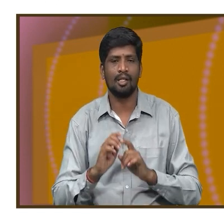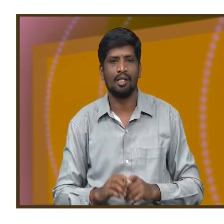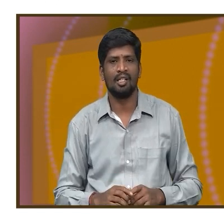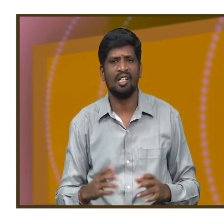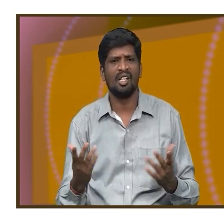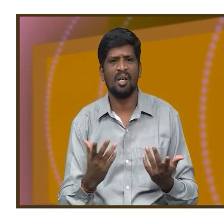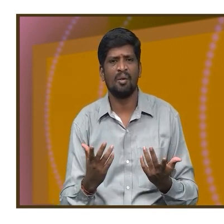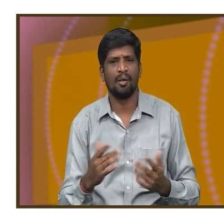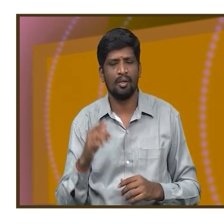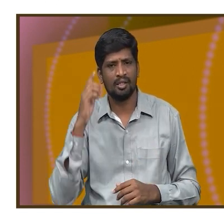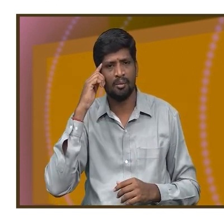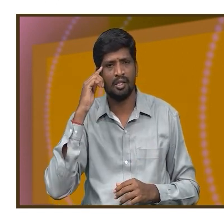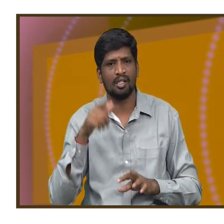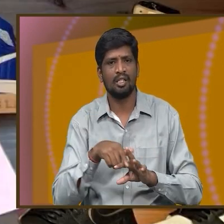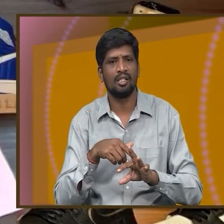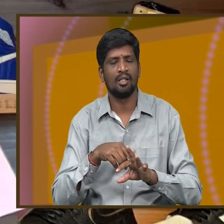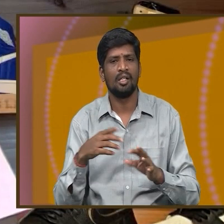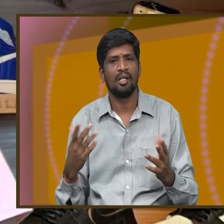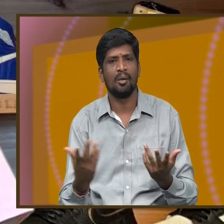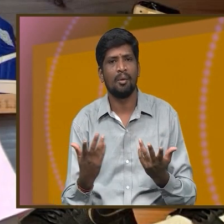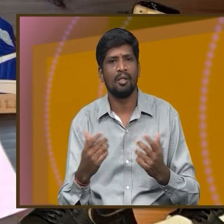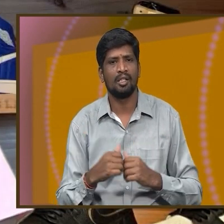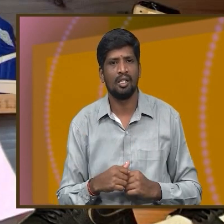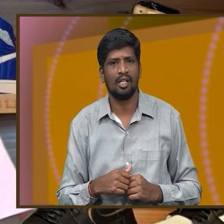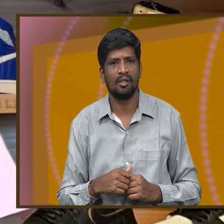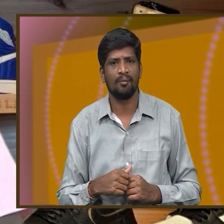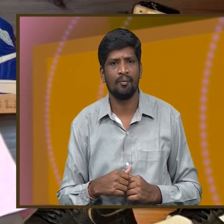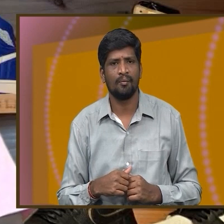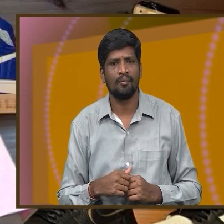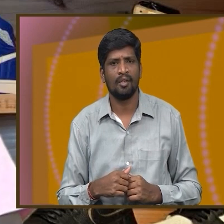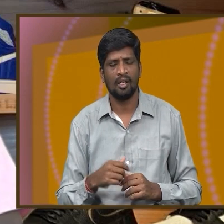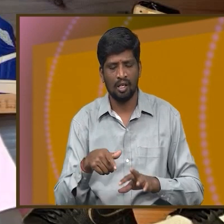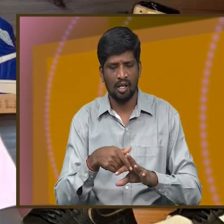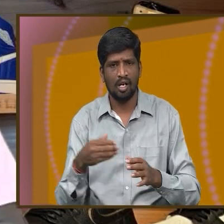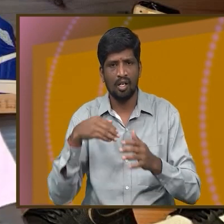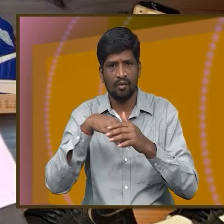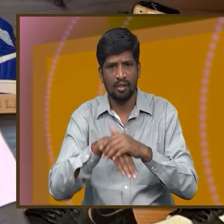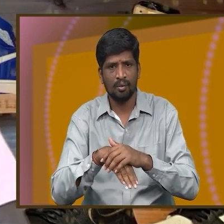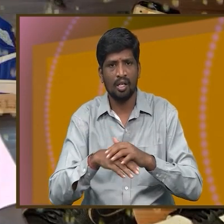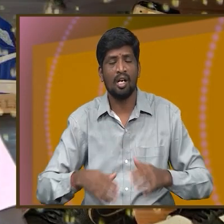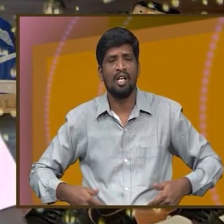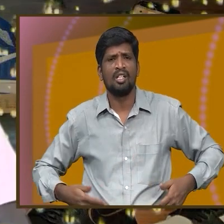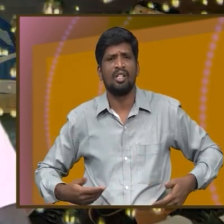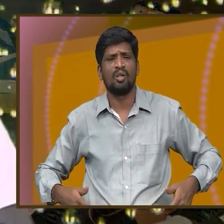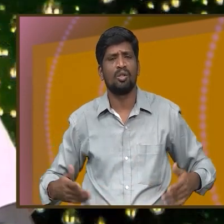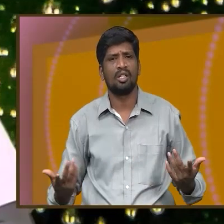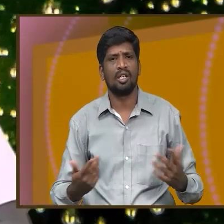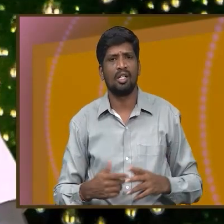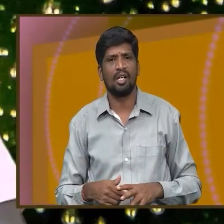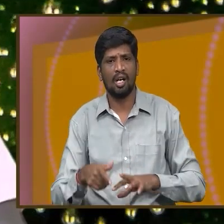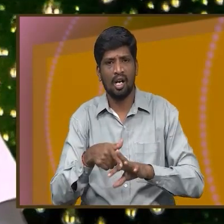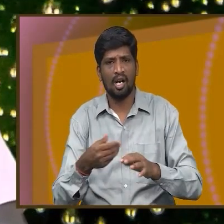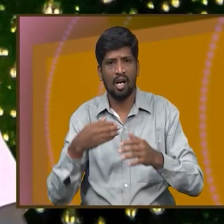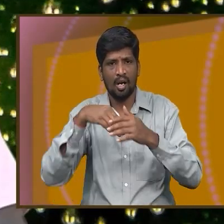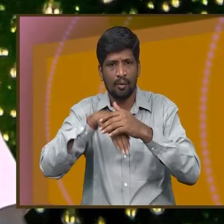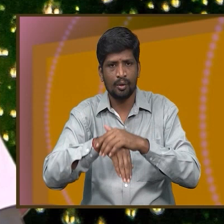இன்னொன்று சிறப்பு என்னவென்றால், அந்த காலனியை அணிந்தவர்களுக்கு வந்து பார்த்திங்கன்னா ரொம்ப சந்தோஷமாக இருக்காங்க. என்ன காரணம்னா, அந்த காலனி அணிஞ்சவுடனே